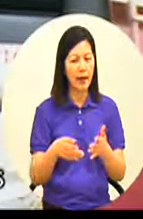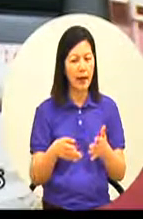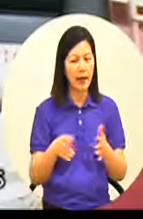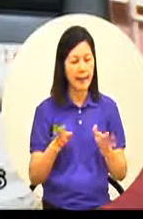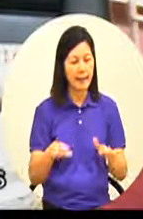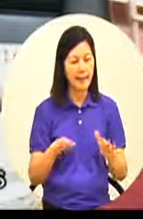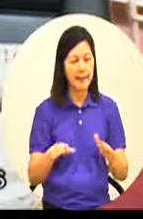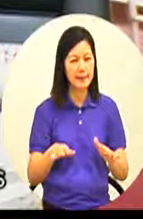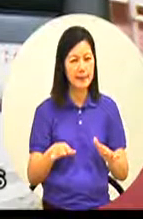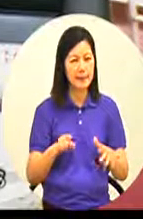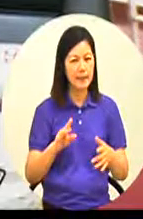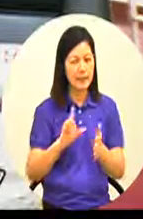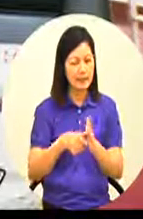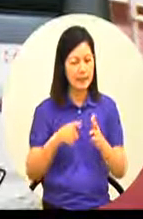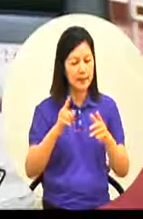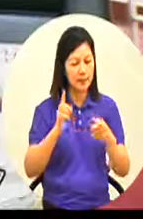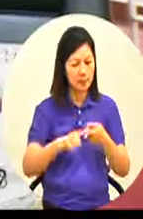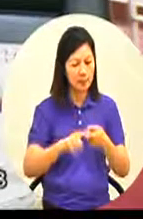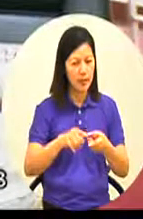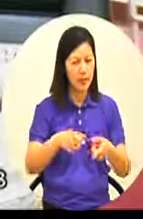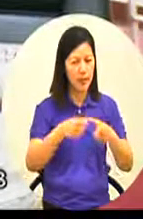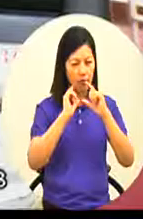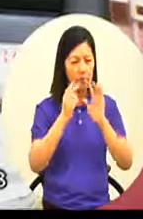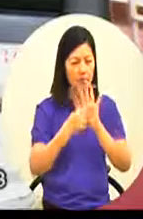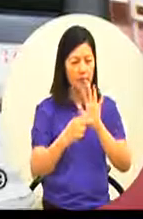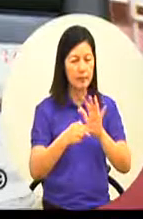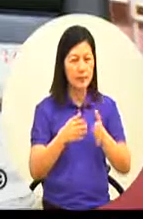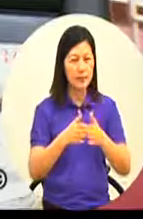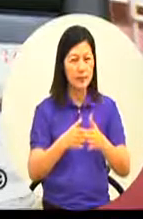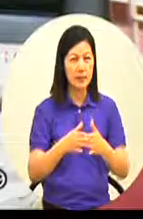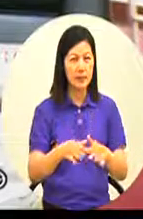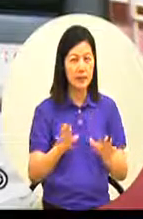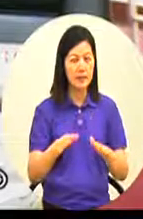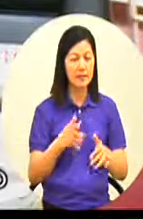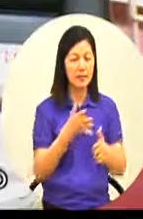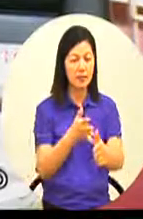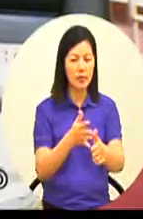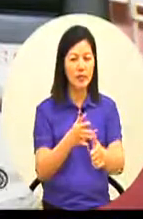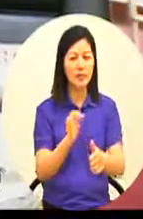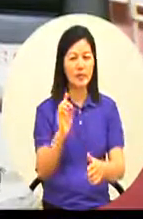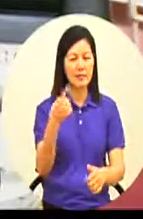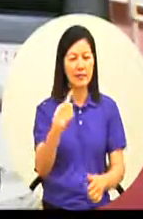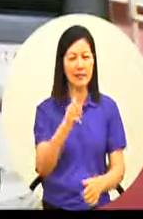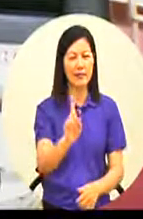让你来回答。那今天为什么会跟你问这个问题？